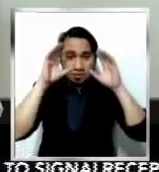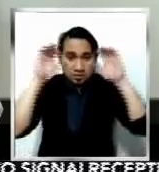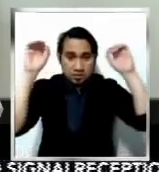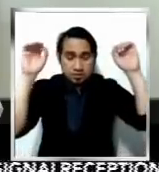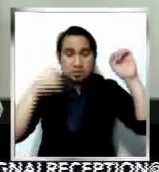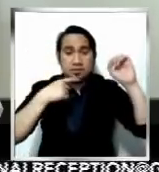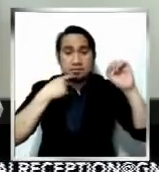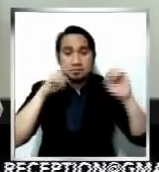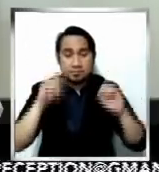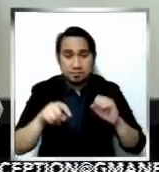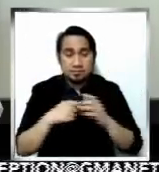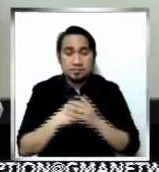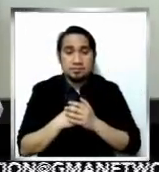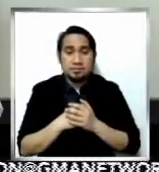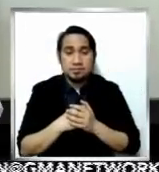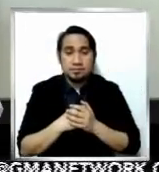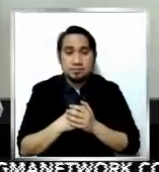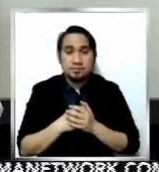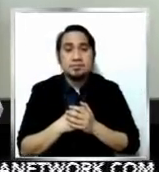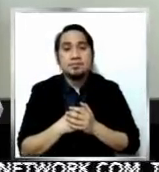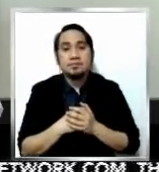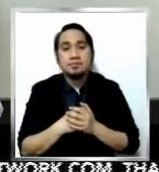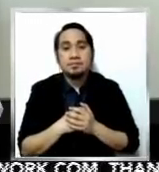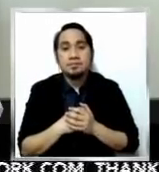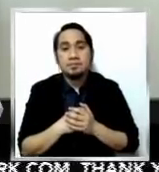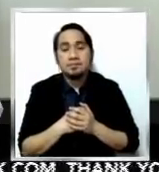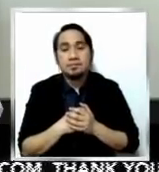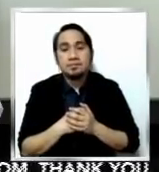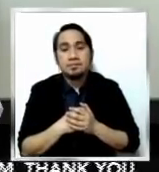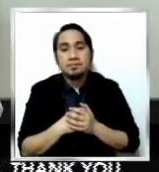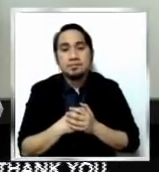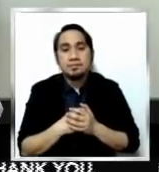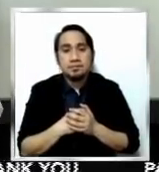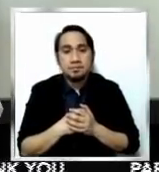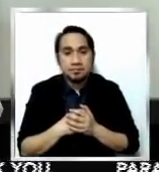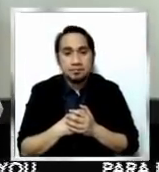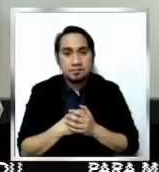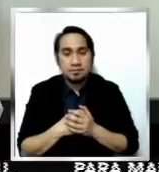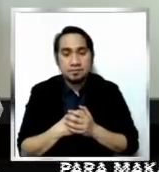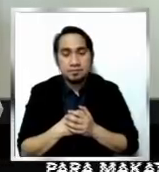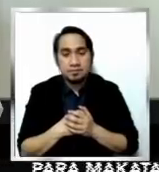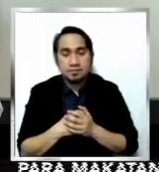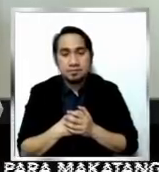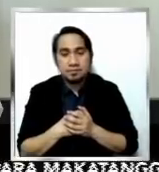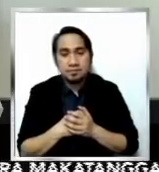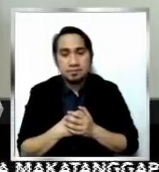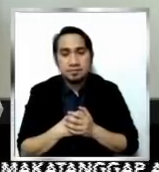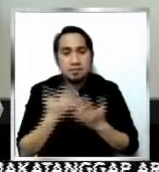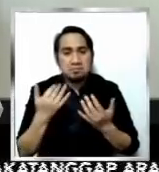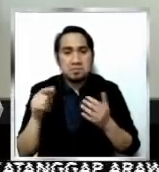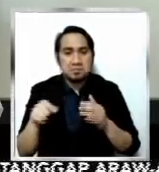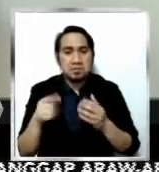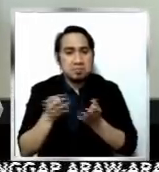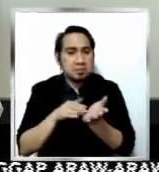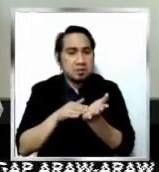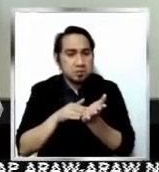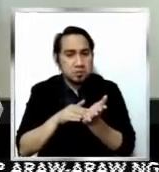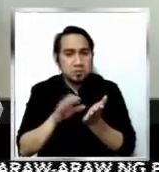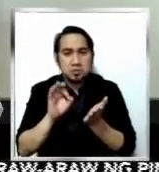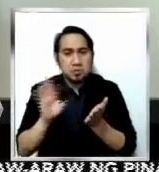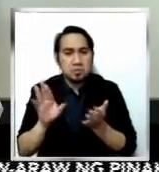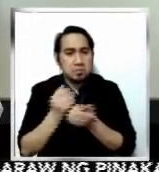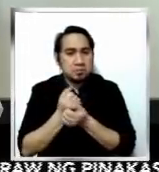it's likely that he is not going to relieve si General Durante. And if General Durante will